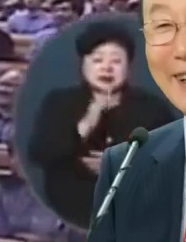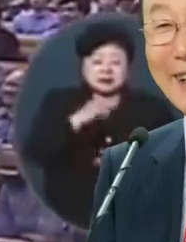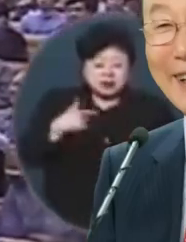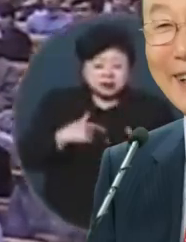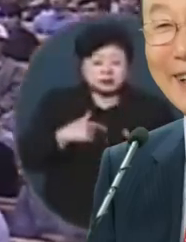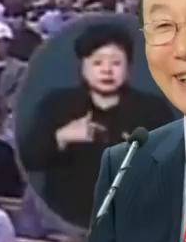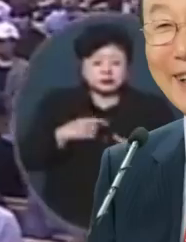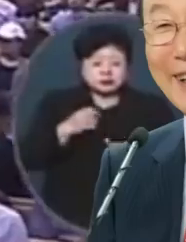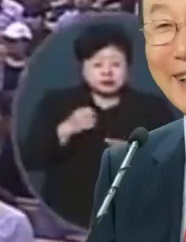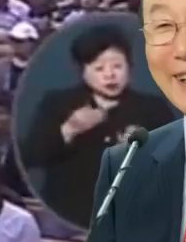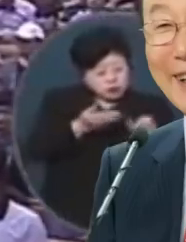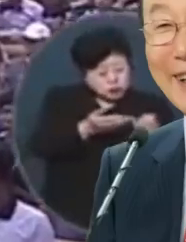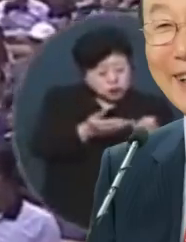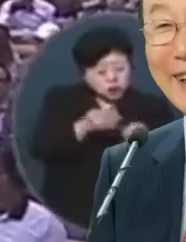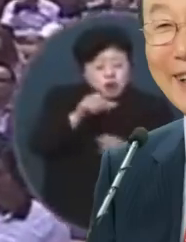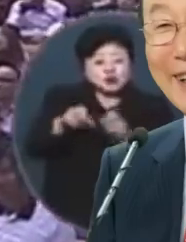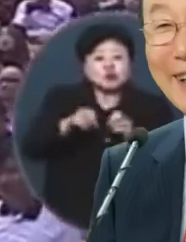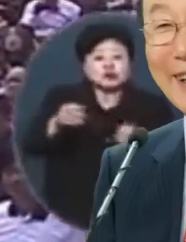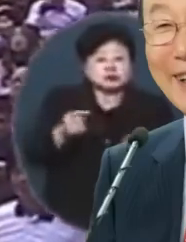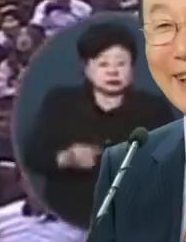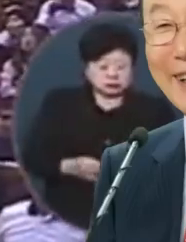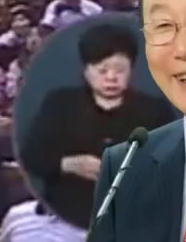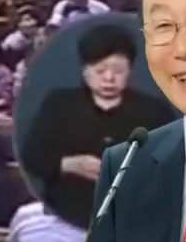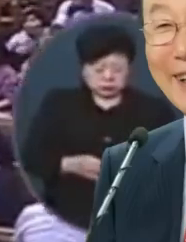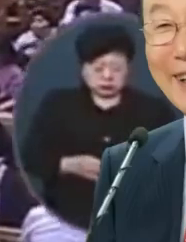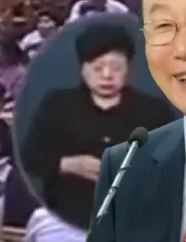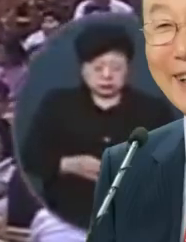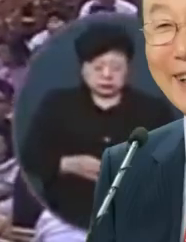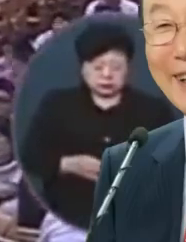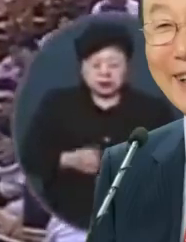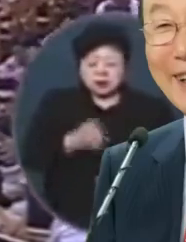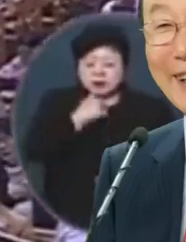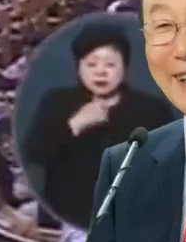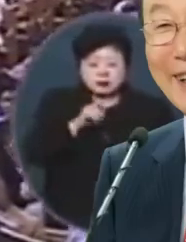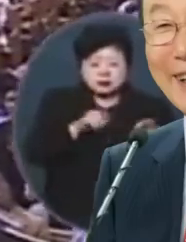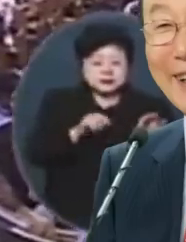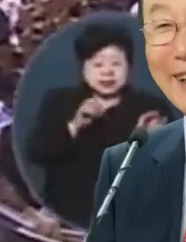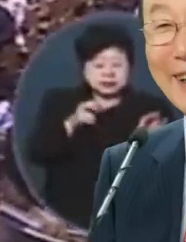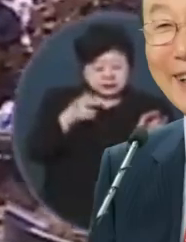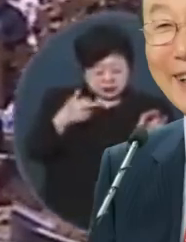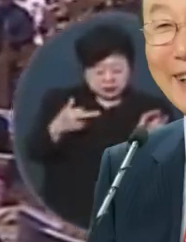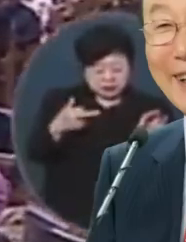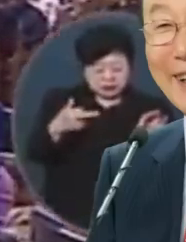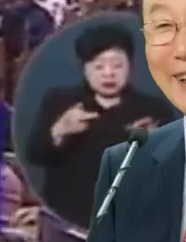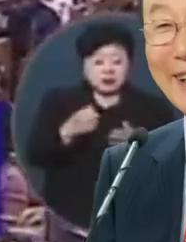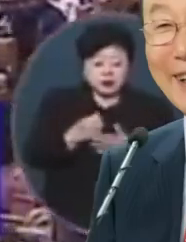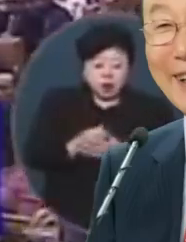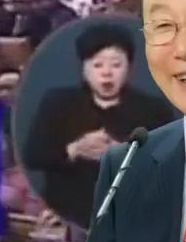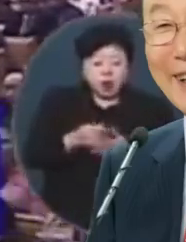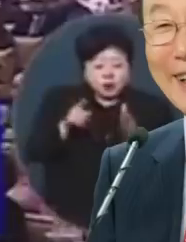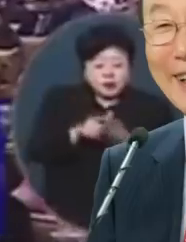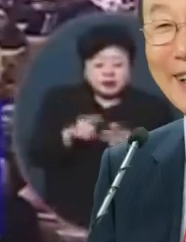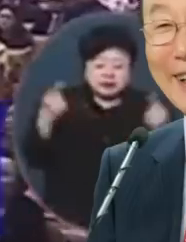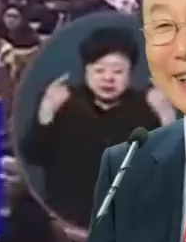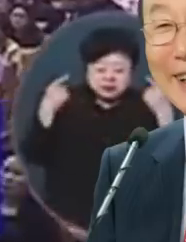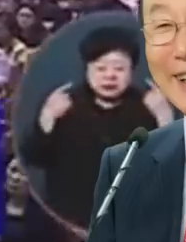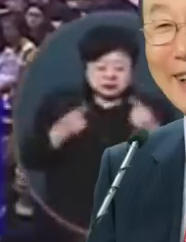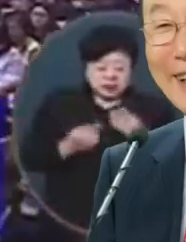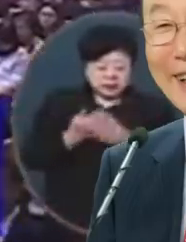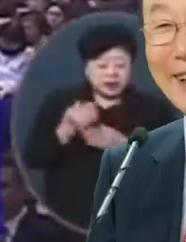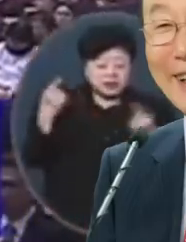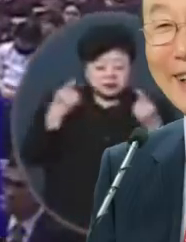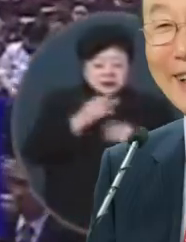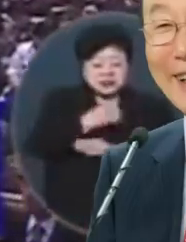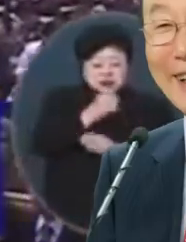기쁨을 전달한 것은 소문입니다. 로마서 10장 11절에는 그러므로 믿음은 들음에서 나며